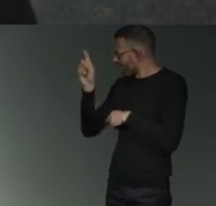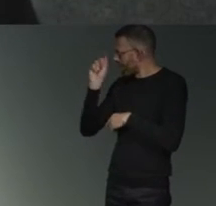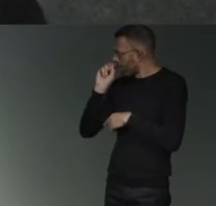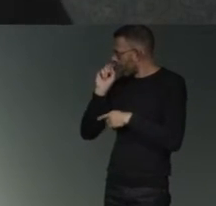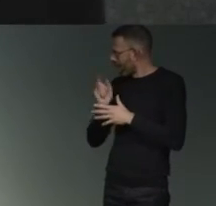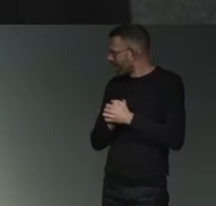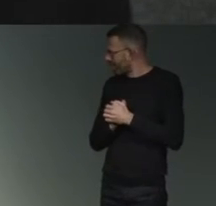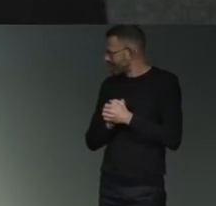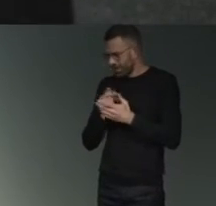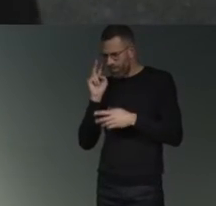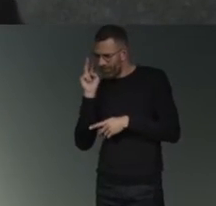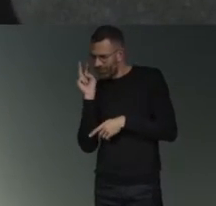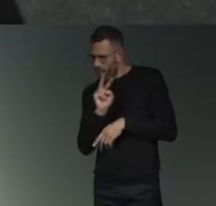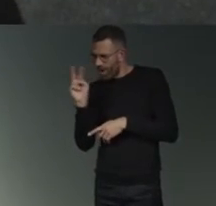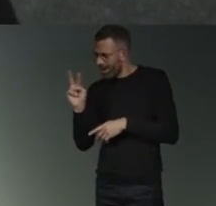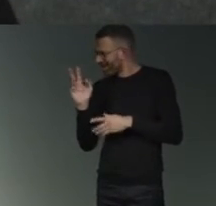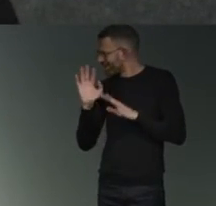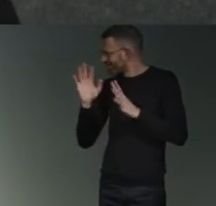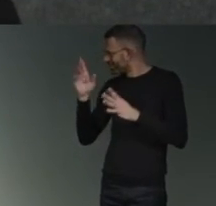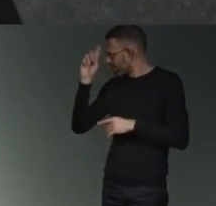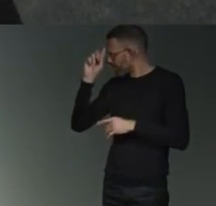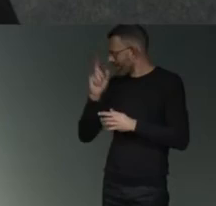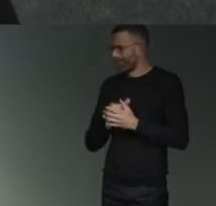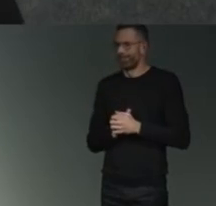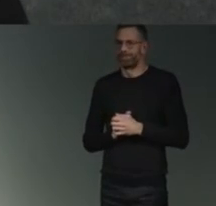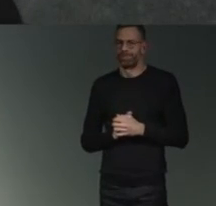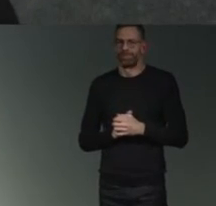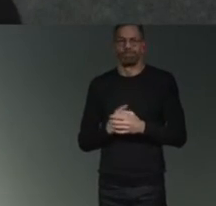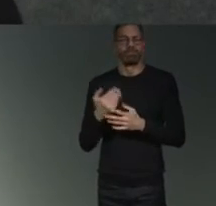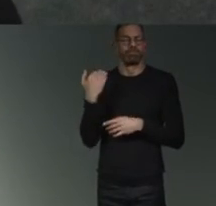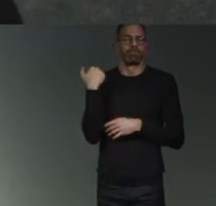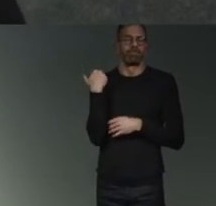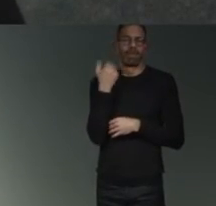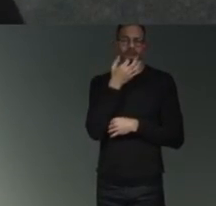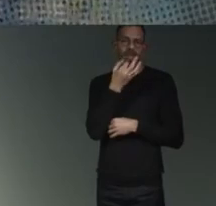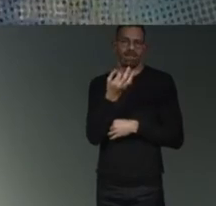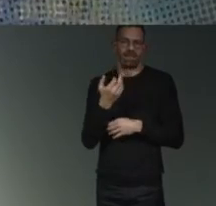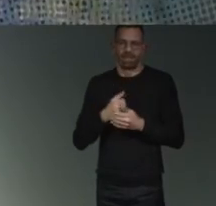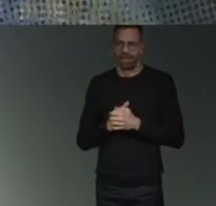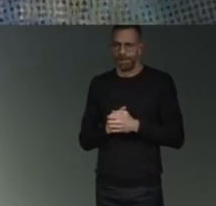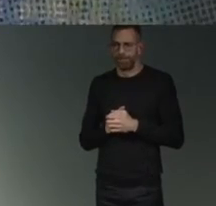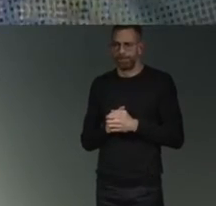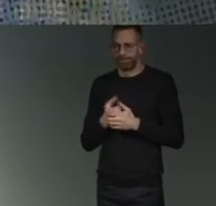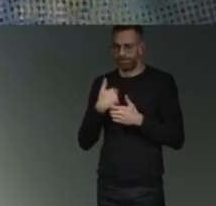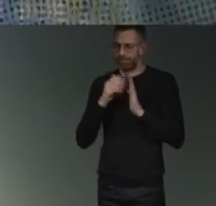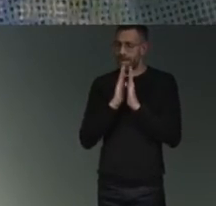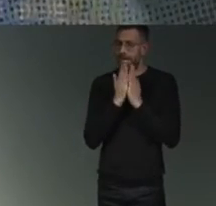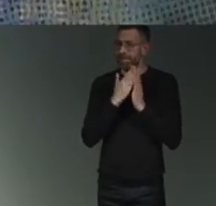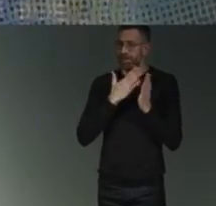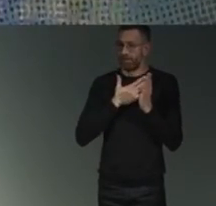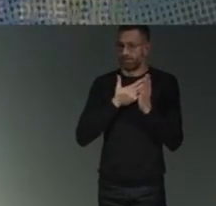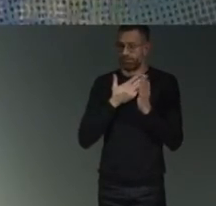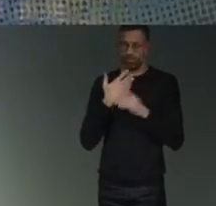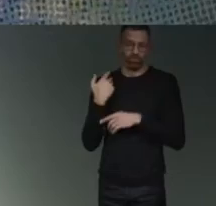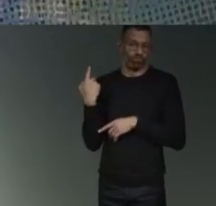de la vision du voyeurisme ? Alors, comme je le disais tout à l'heure, mes livres naissent